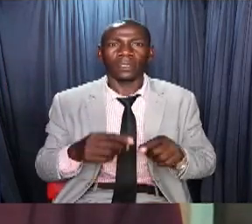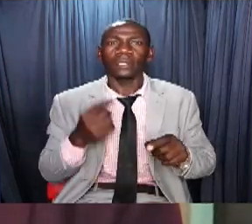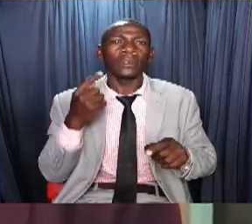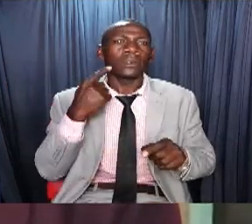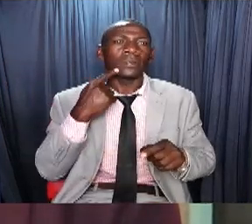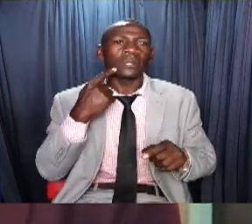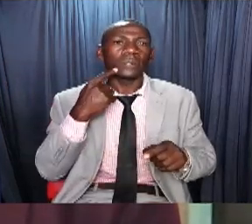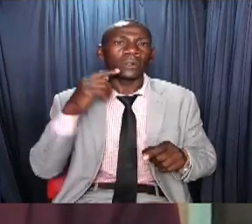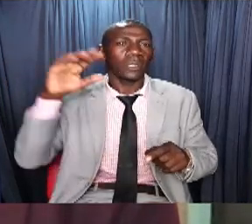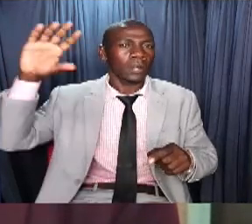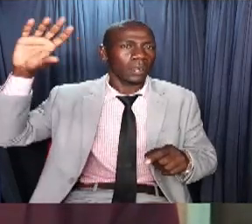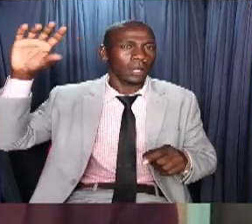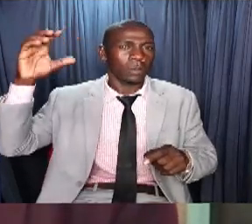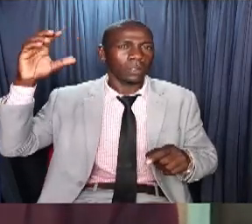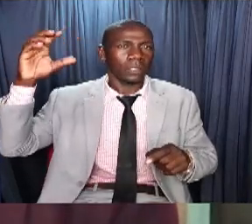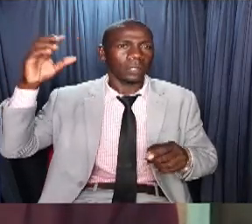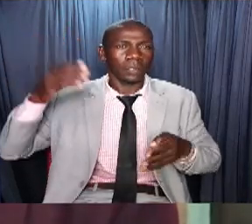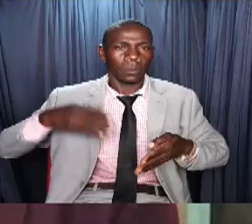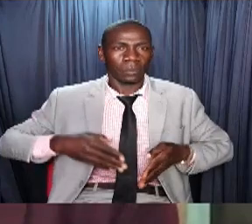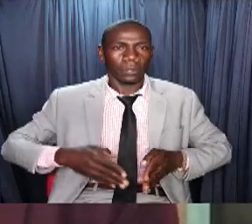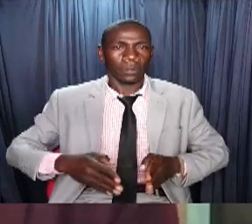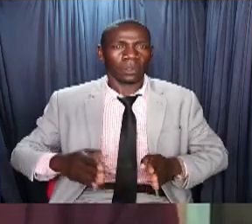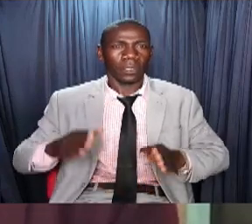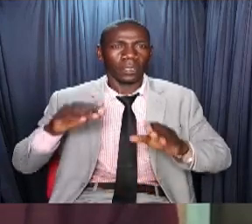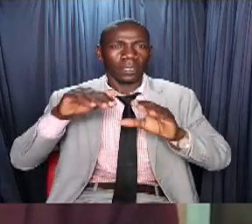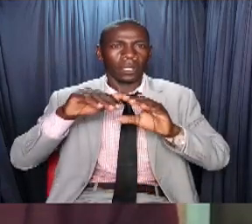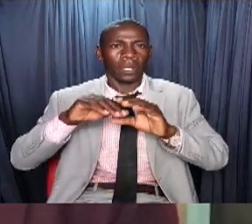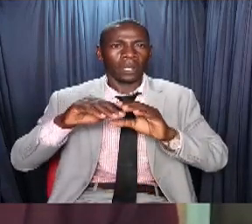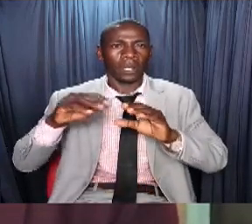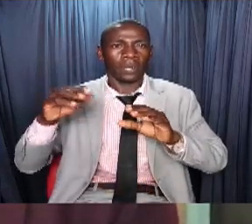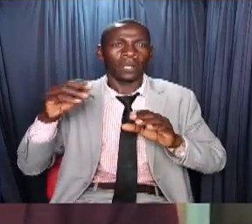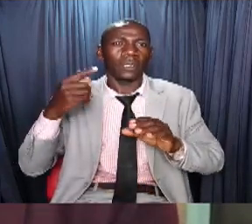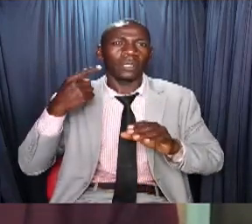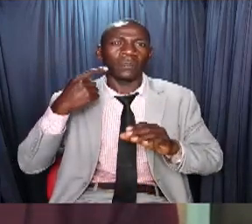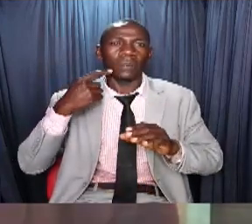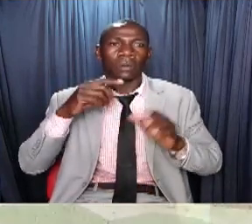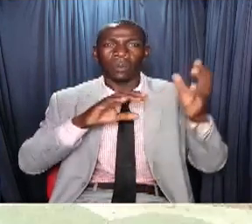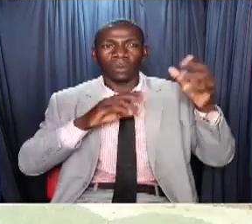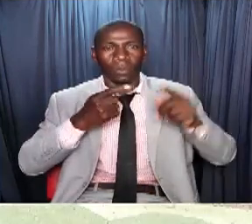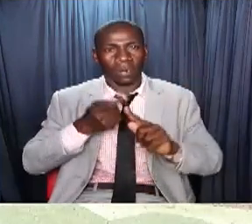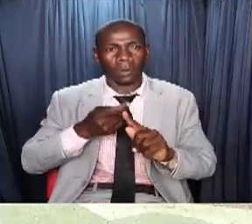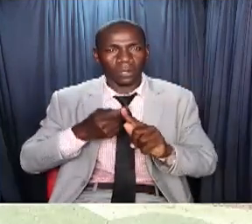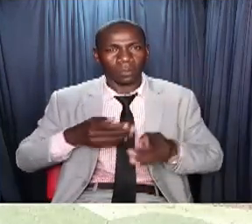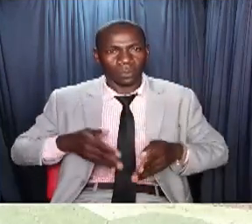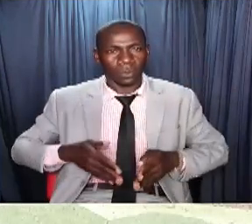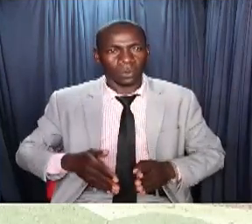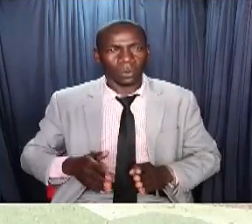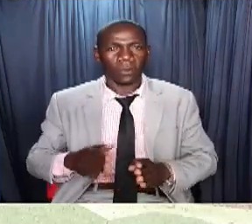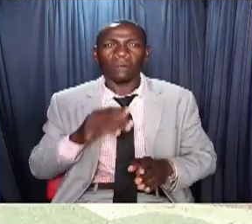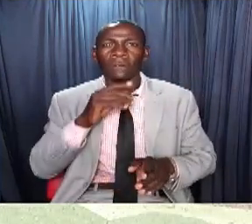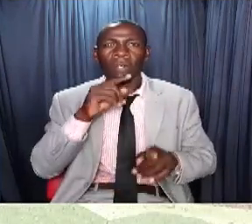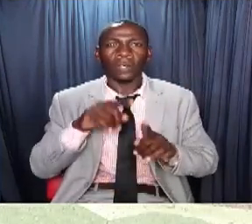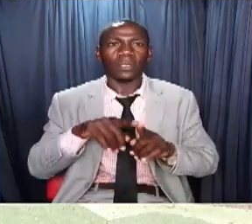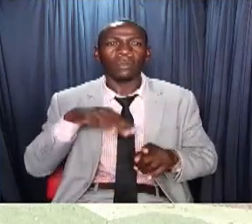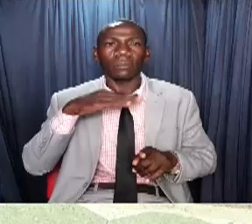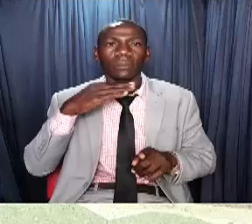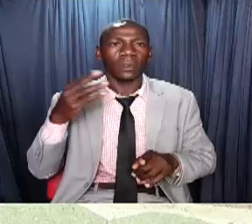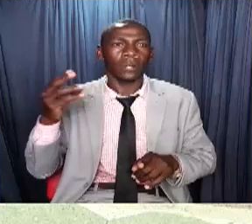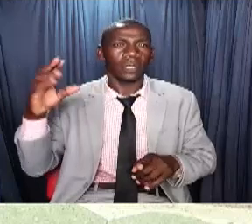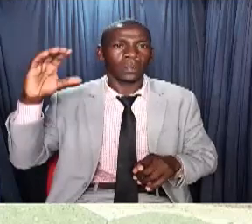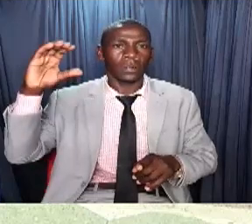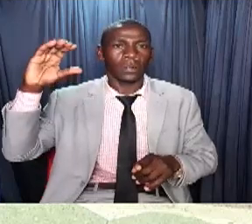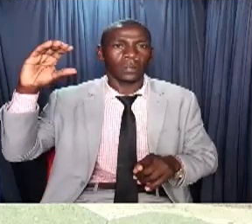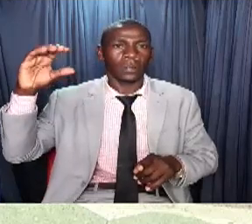katika gatuzi la Kitui. Alizaliwa Miyini Makamini katika gatuzi la Kwale. Baba yake ni marehemu Mwazaha